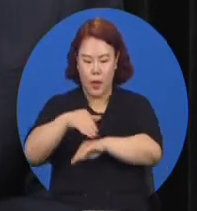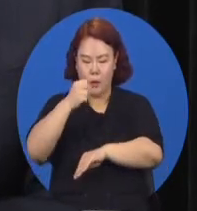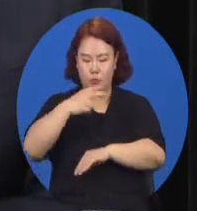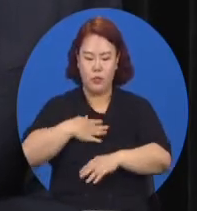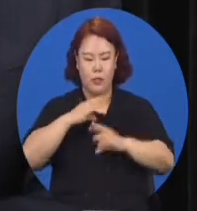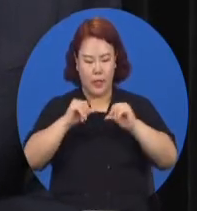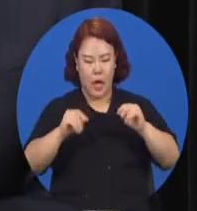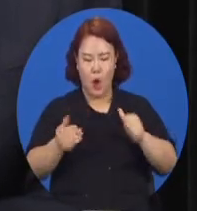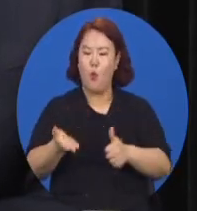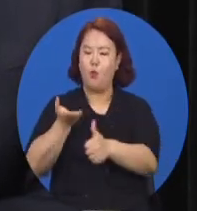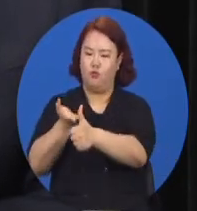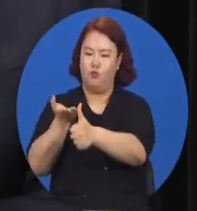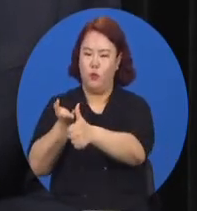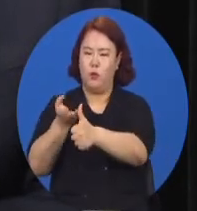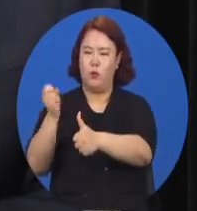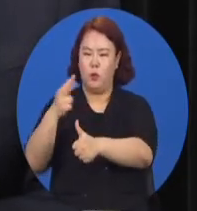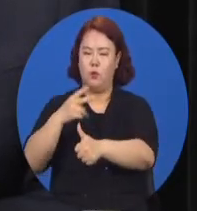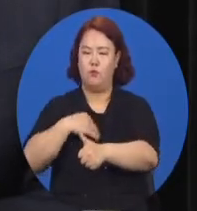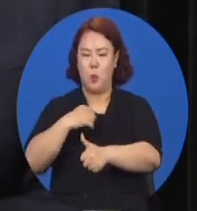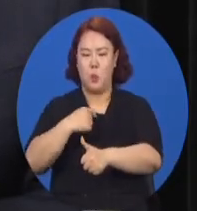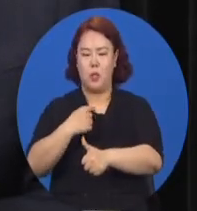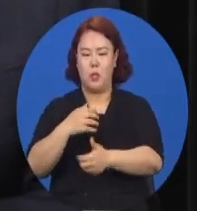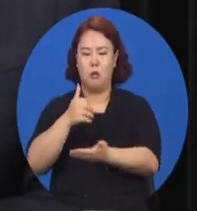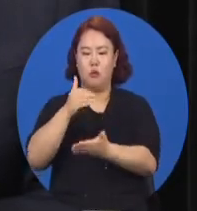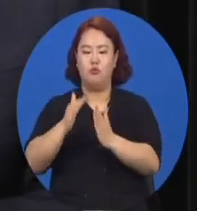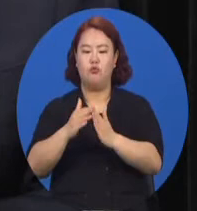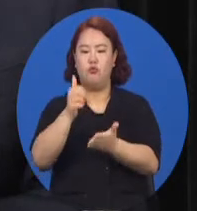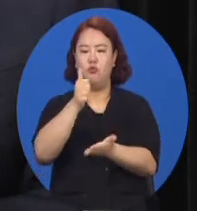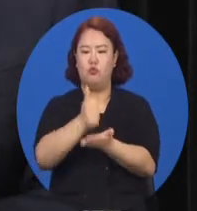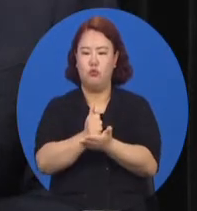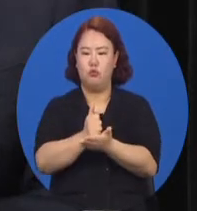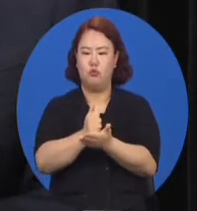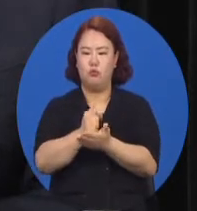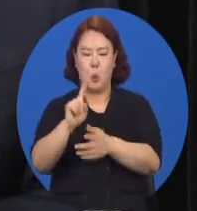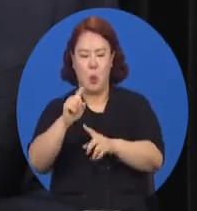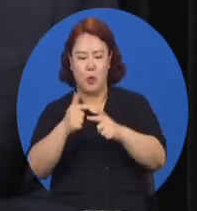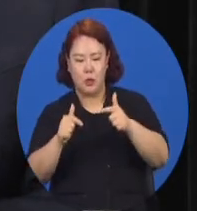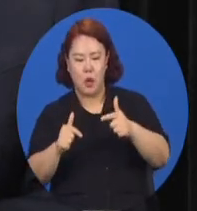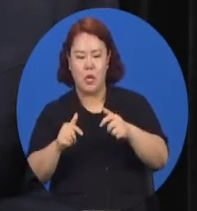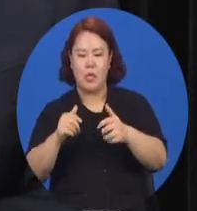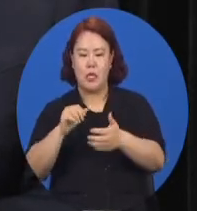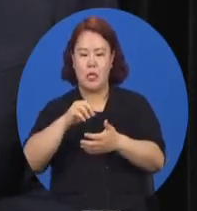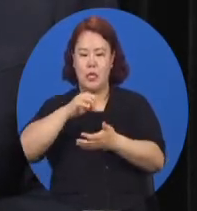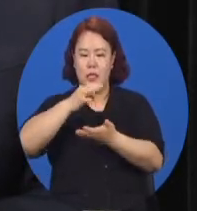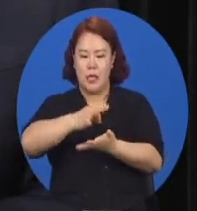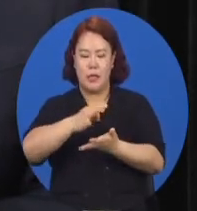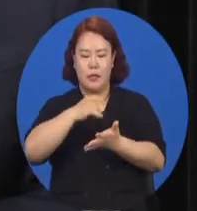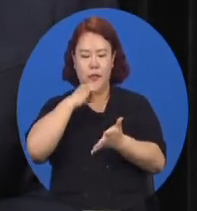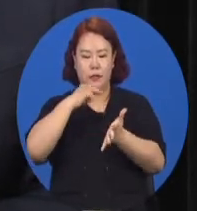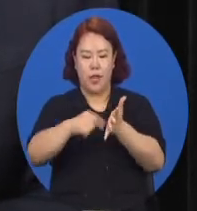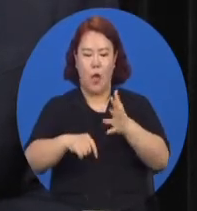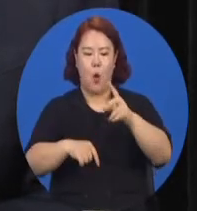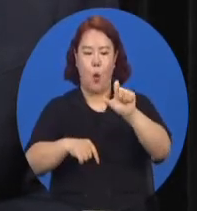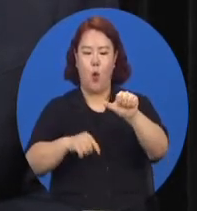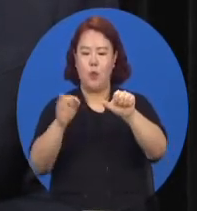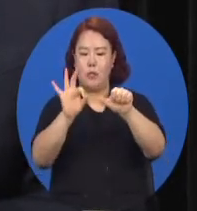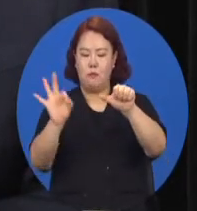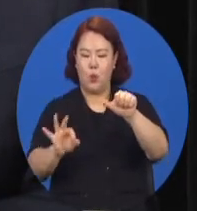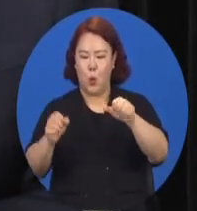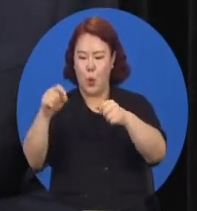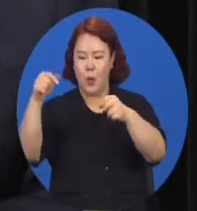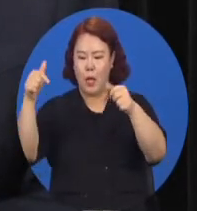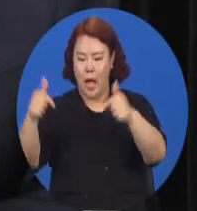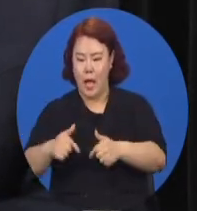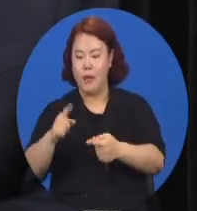우리가 자치단체장이 가지고 있는 재산세 50% 감면권도 또 행사를 하고 또한 지방자치와 분권의